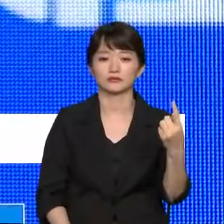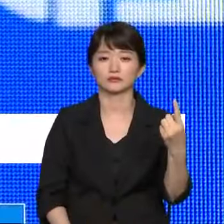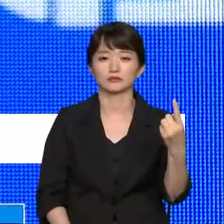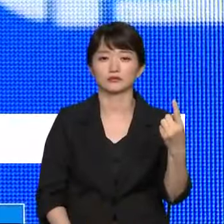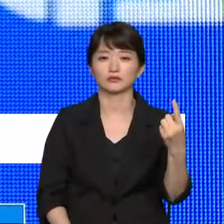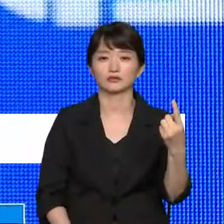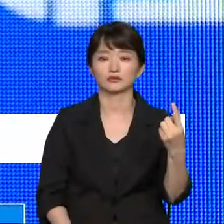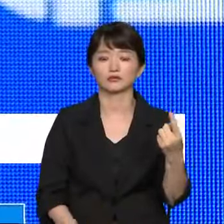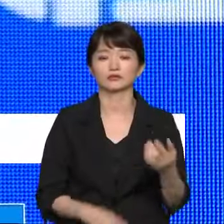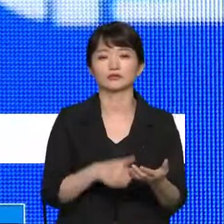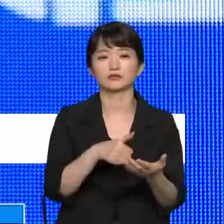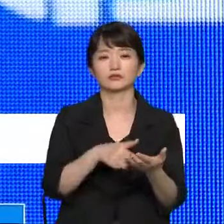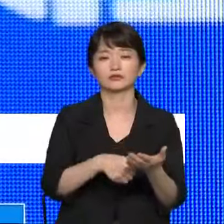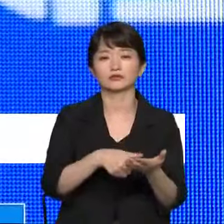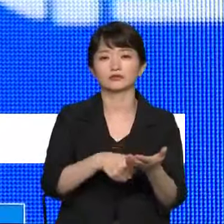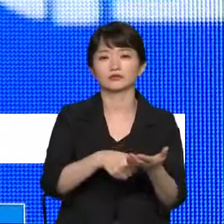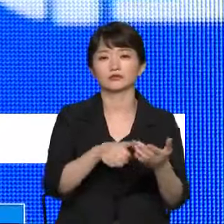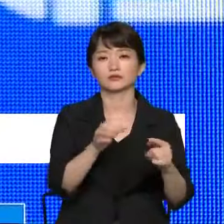5,321표,